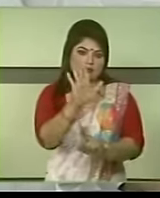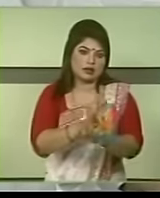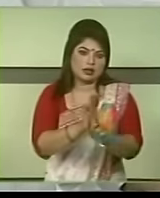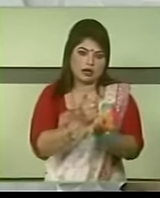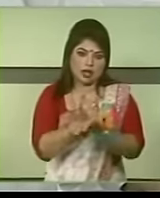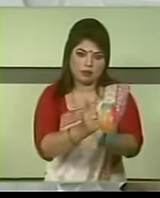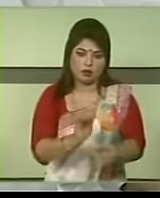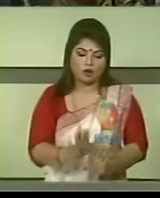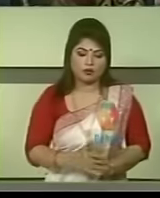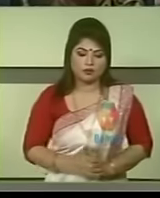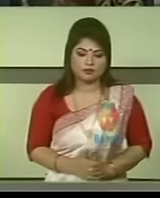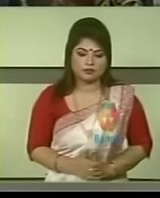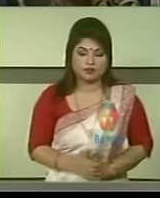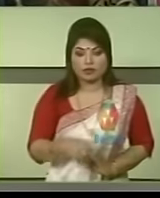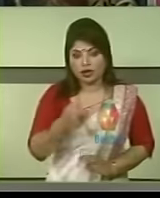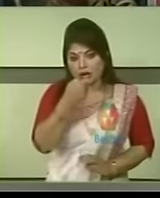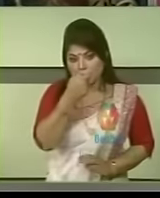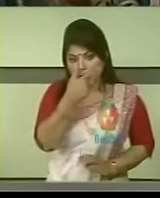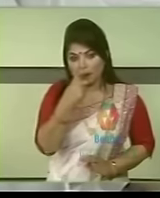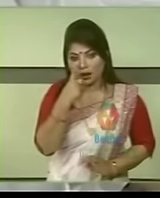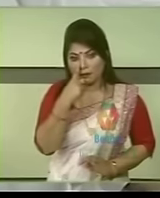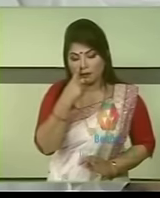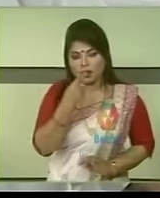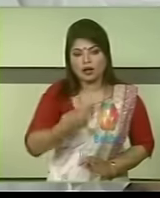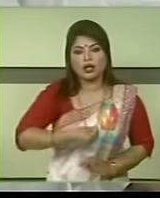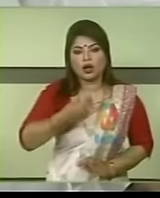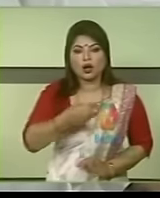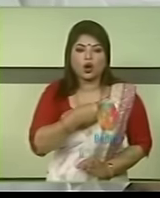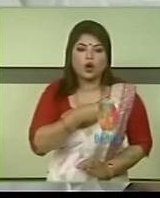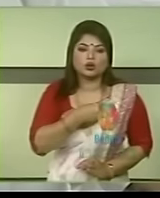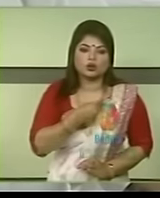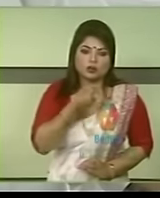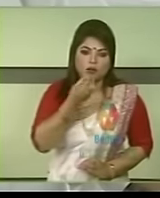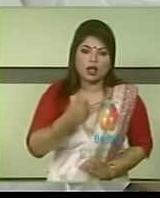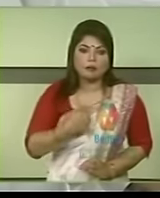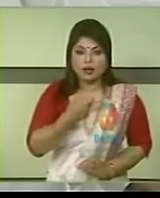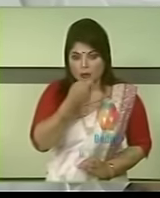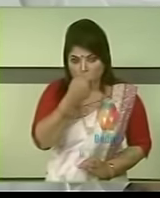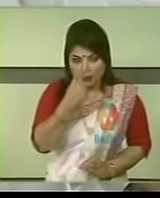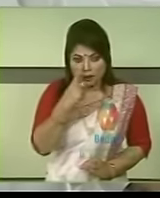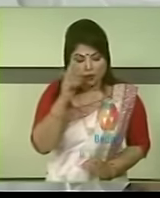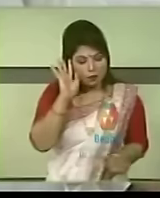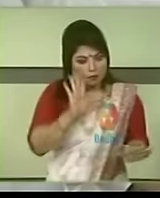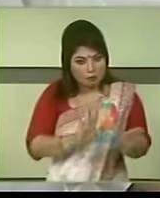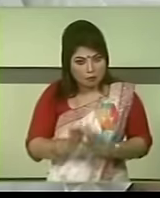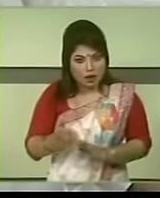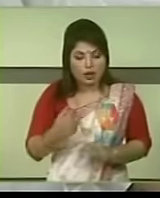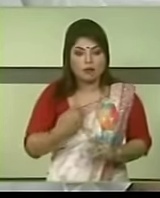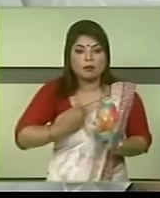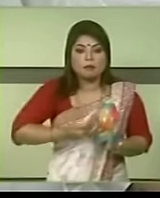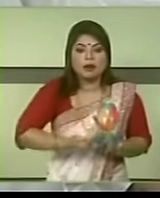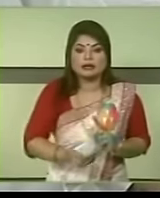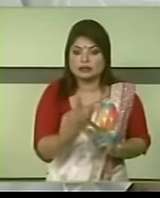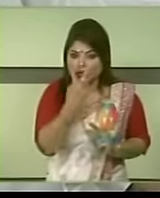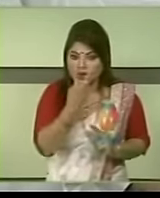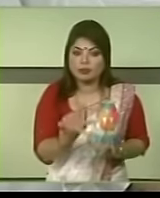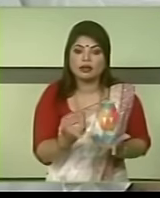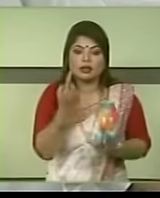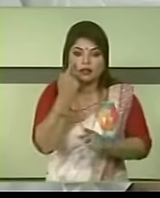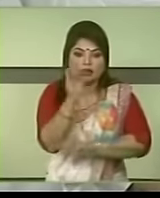শিশুদের অভিভাবকরা আসে, সবাইয়ের কিন্তু একটাই প্রশ্ন, যে আমি যখন থাকবো না তখন আমার শিশুটার কী হবে। আমাদের দেশে